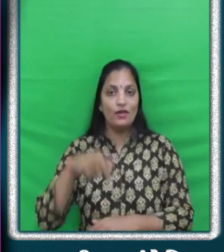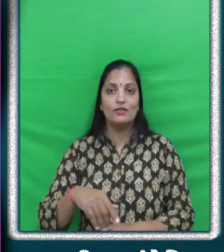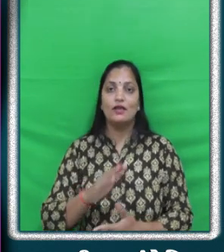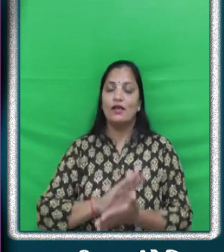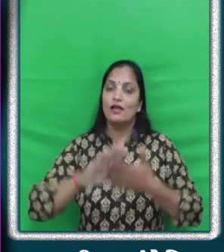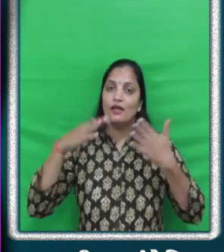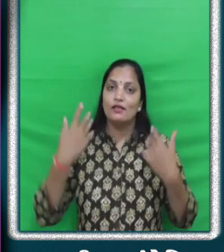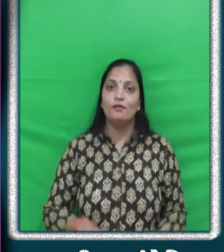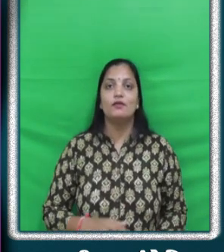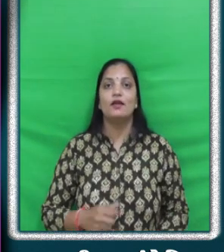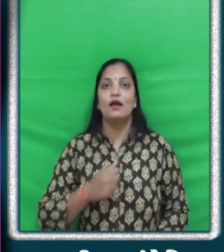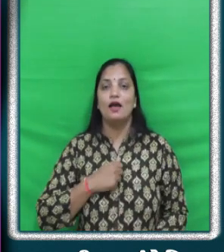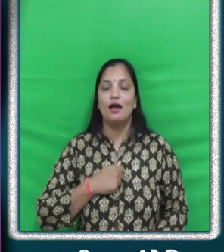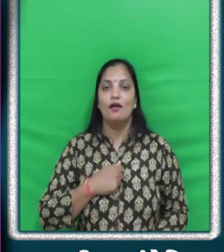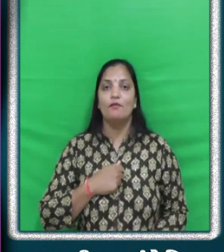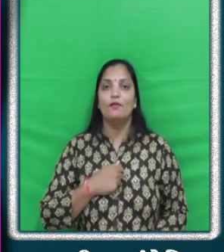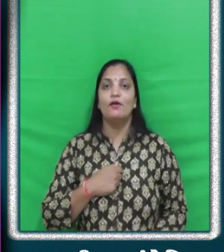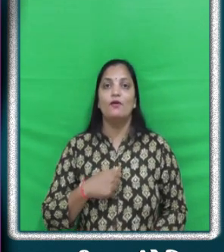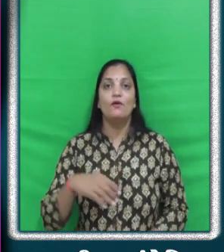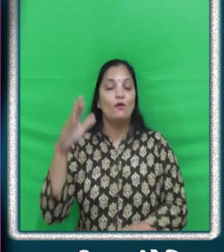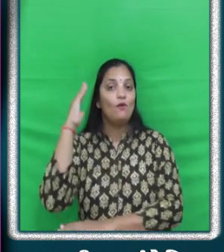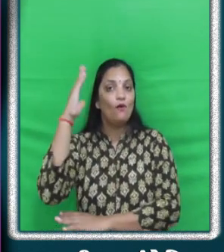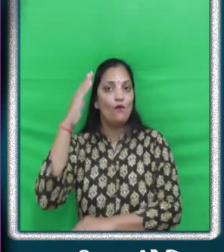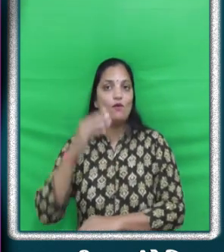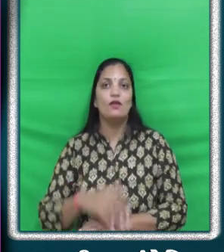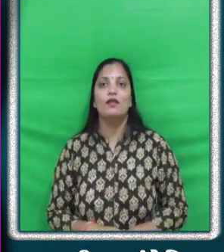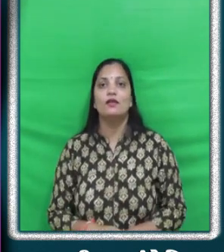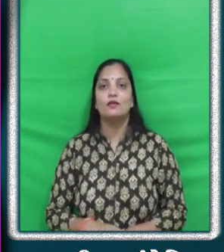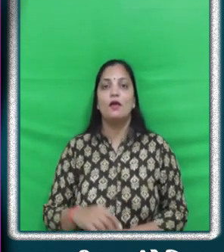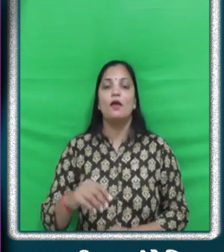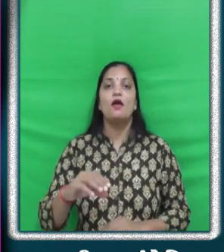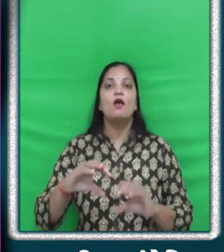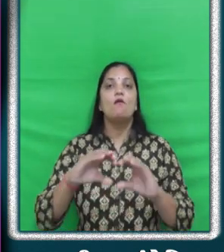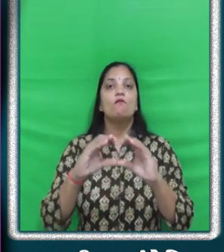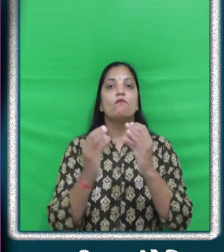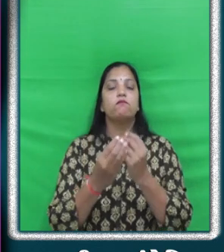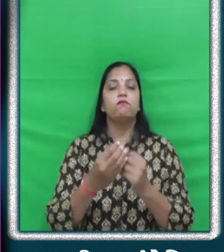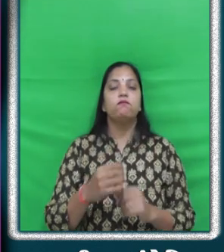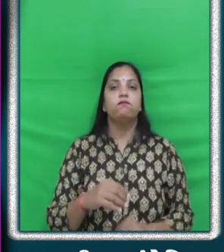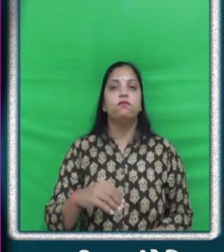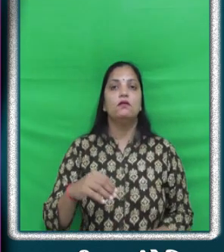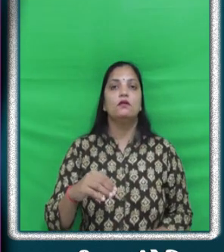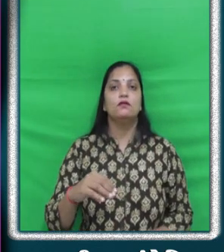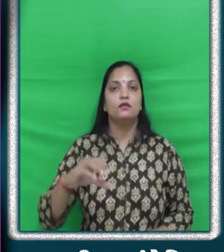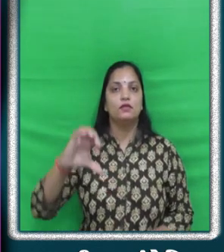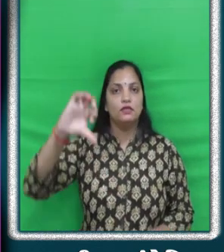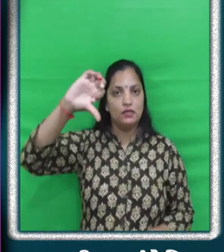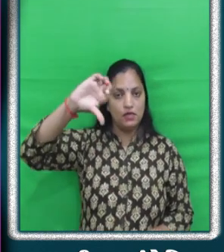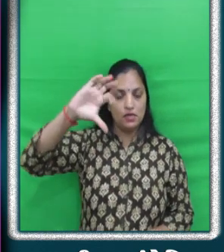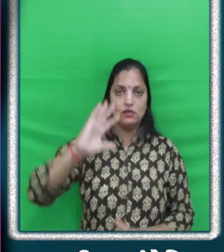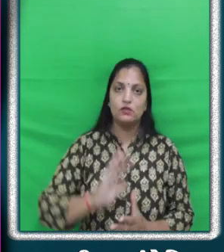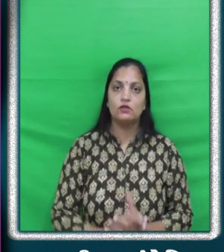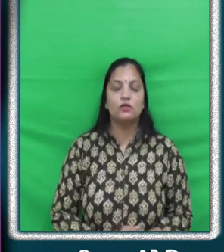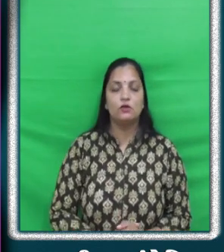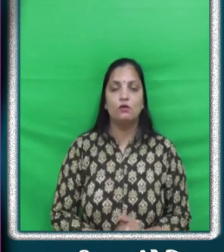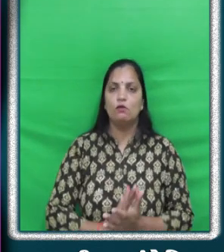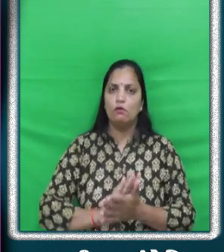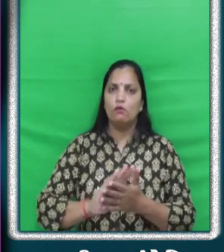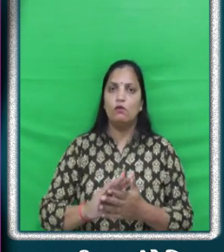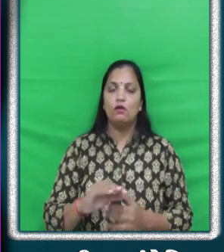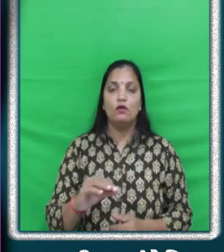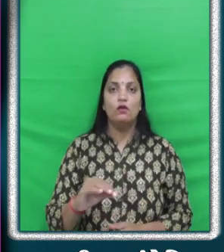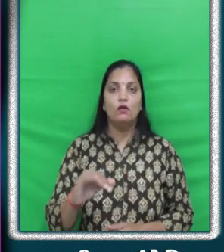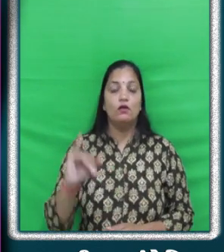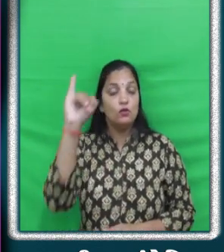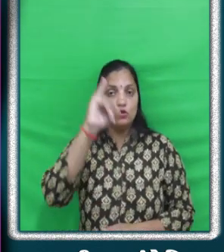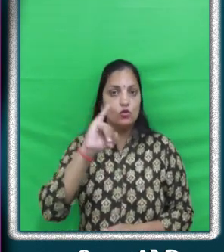સેશન પૂરું થાય છે અને આપણો જે પાઠ હતો નંબર 6, જૈવિક ક્રિયાઓ, પણ અહીં પૂર્ણ થાય